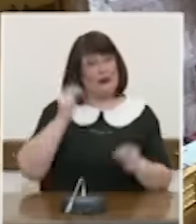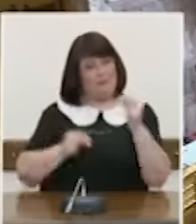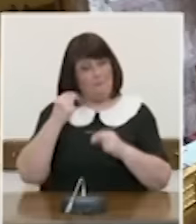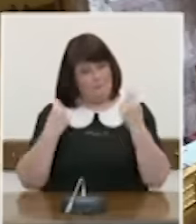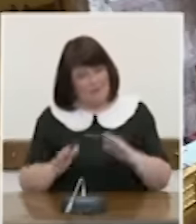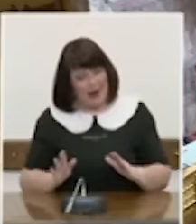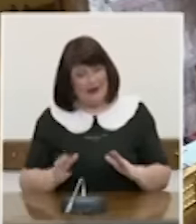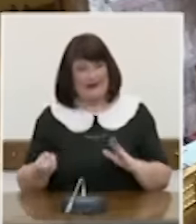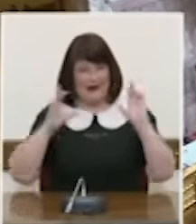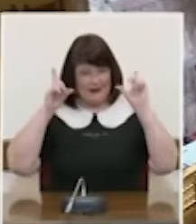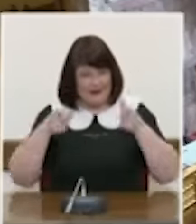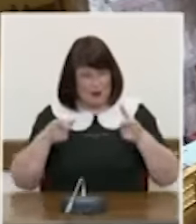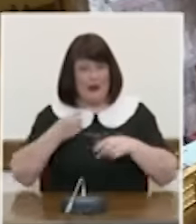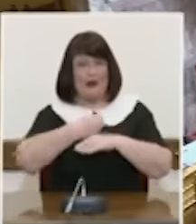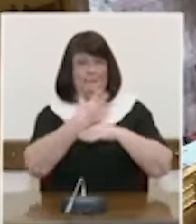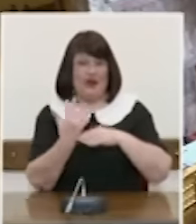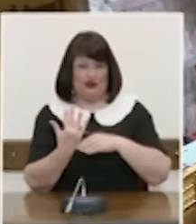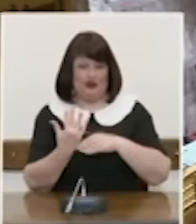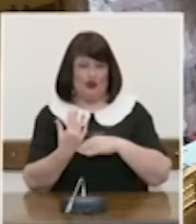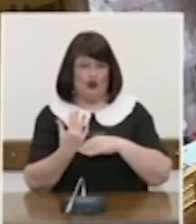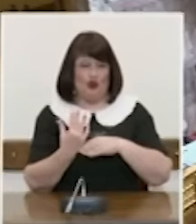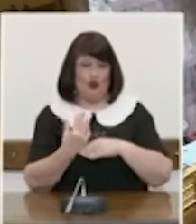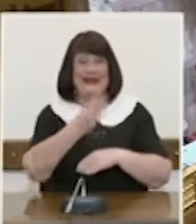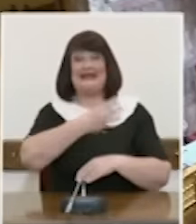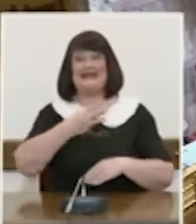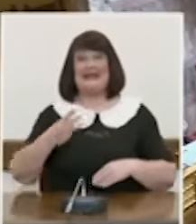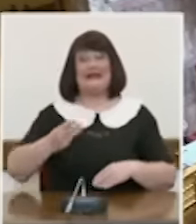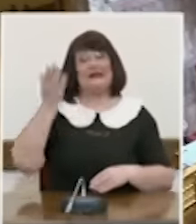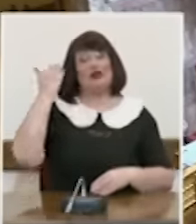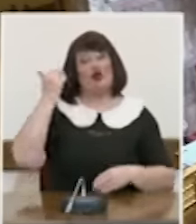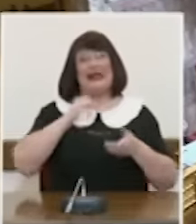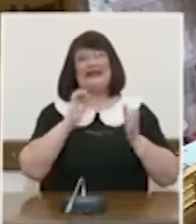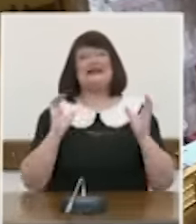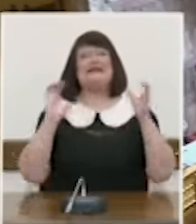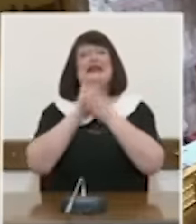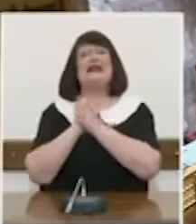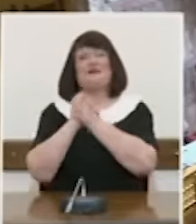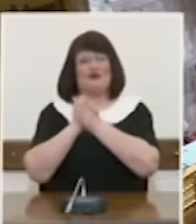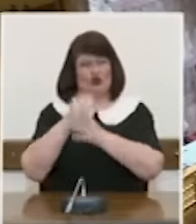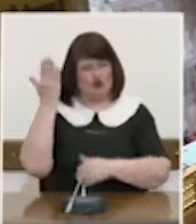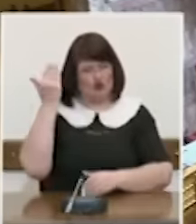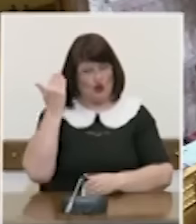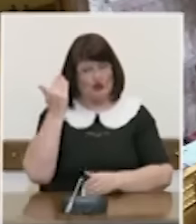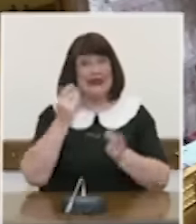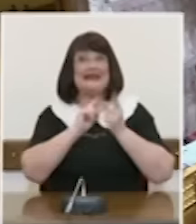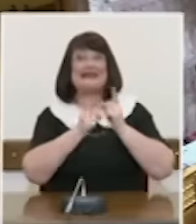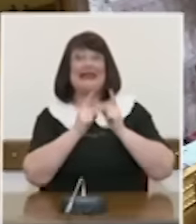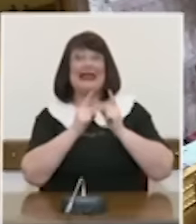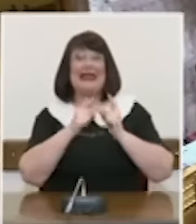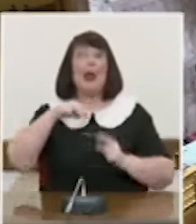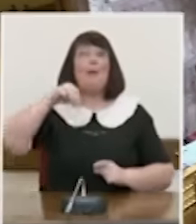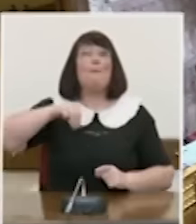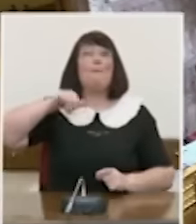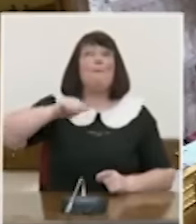Νέα Δημοκρατία, ΠΑΣΟΚ και Συνασπισμό, όπως λεγόταν τότε ο ΣΥΡΙΖΑ στη Βουλή, η συνθήκη του Μάστριχτ, που